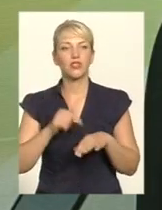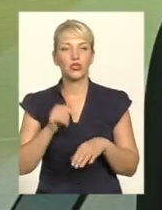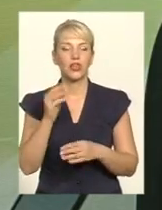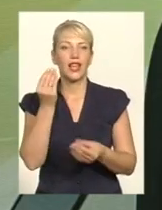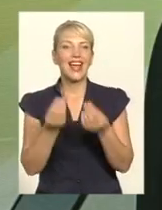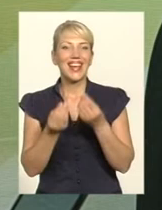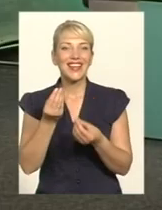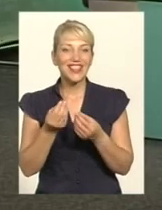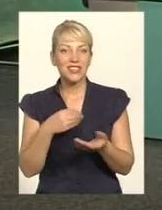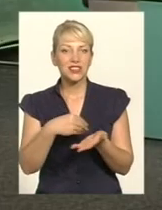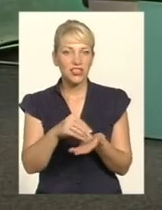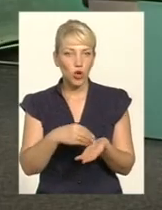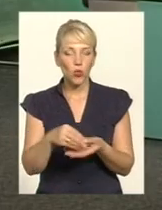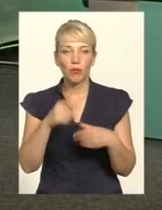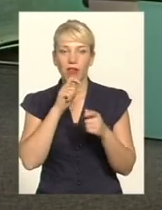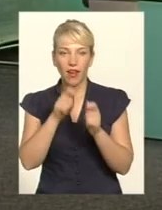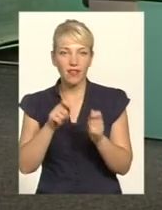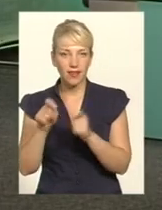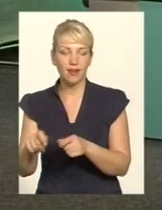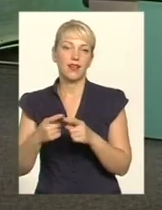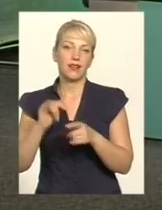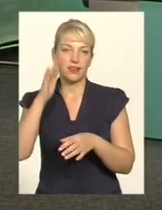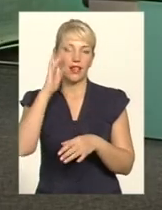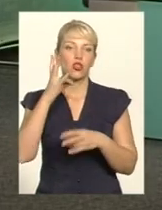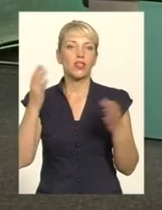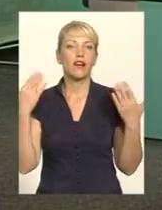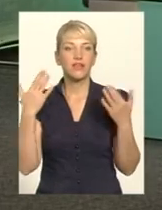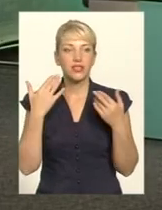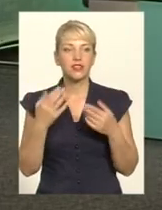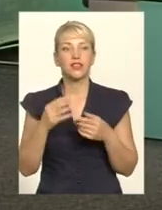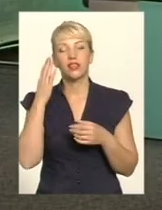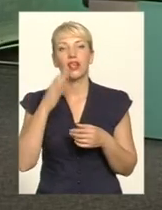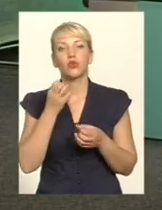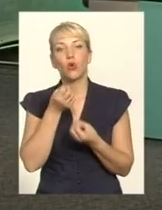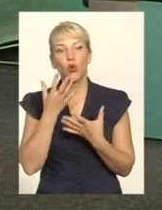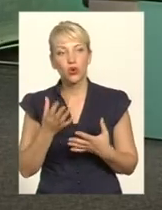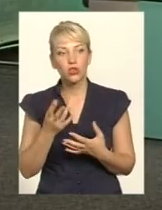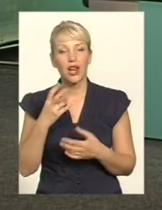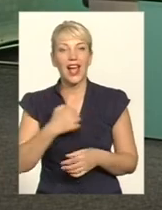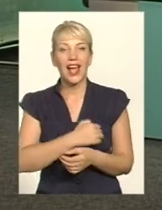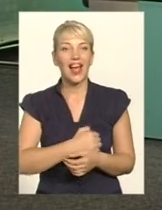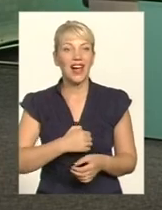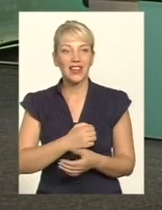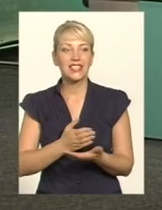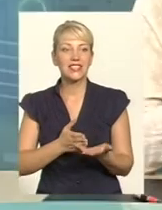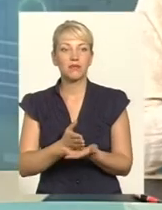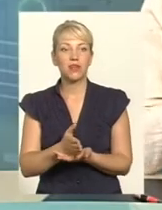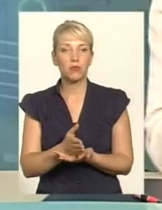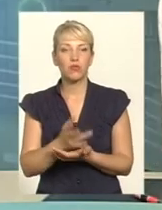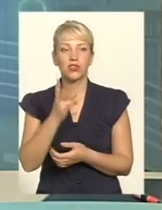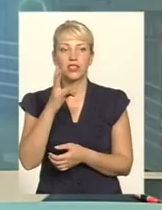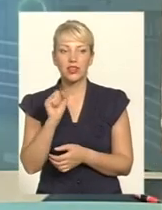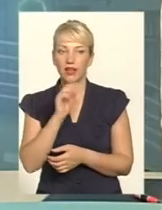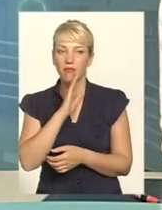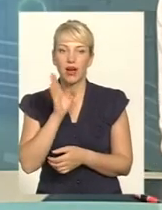провину. Воскресний папа. Так, так, він тато на вихідні, тато хороший. А агресія дитини спрямовується